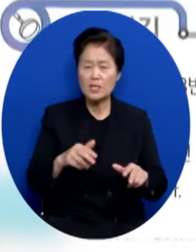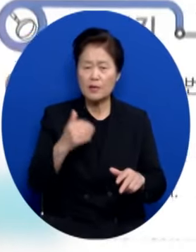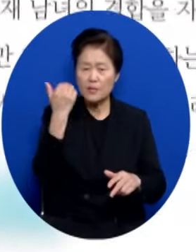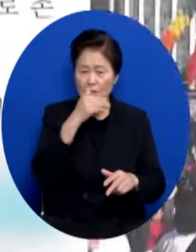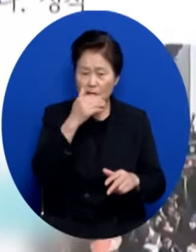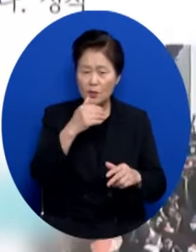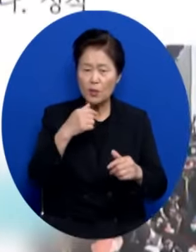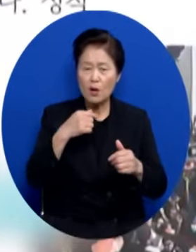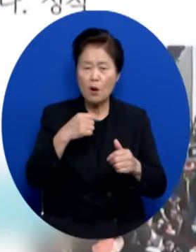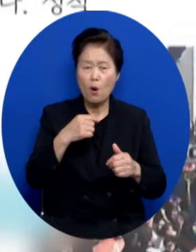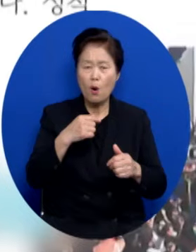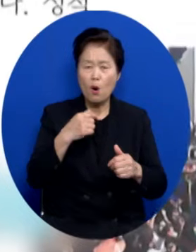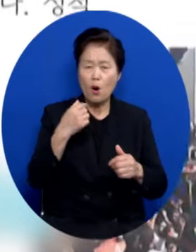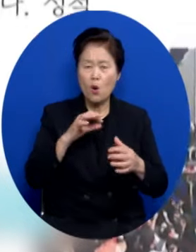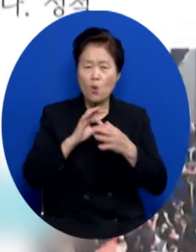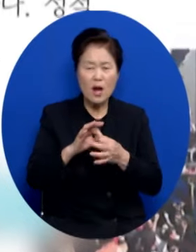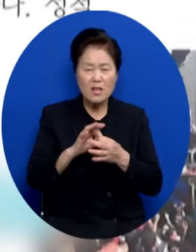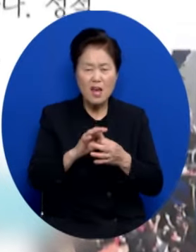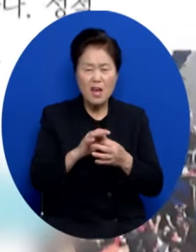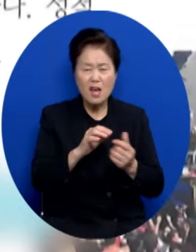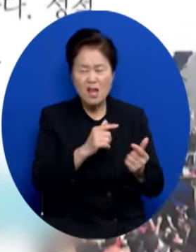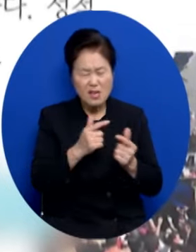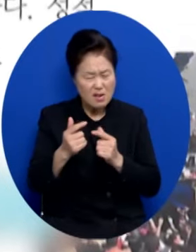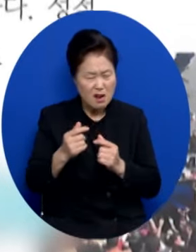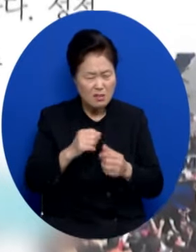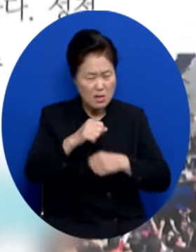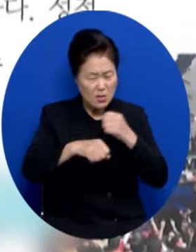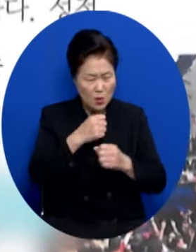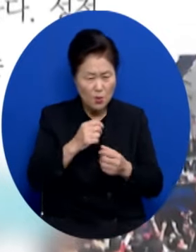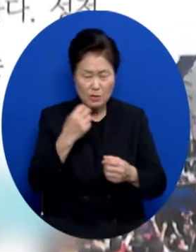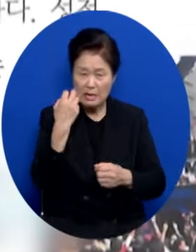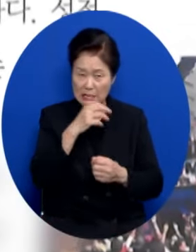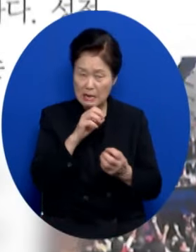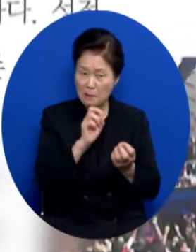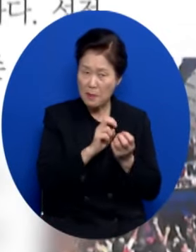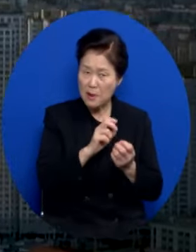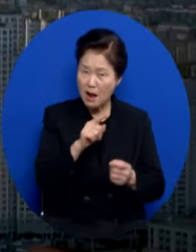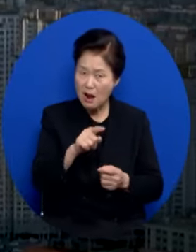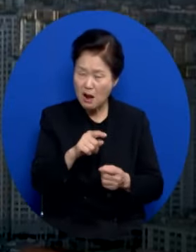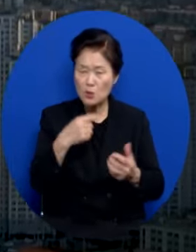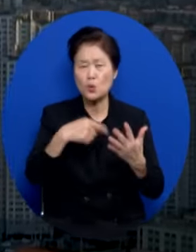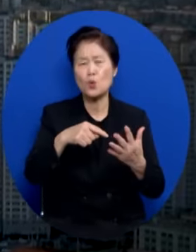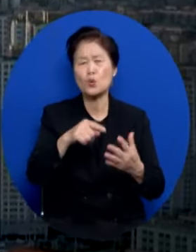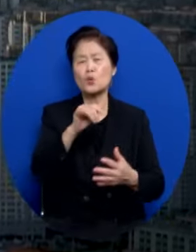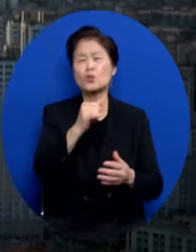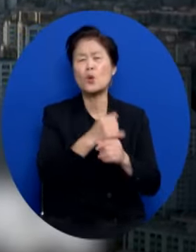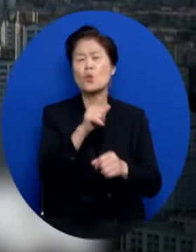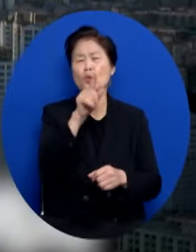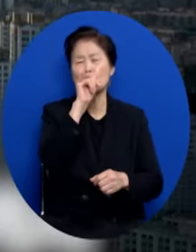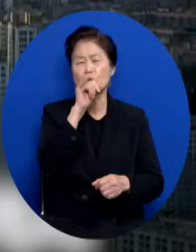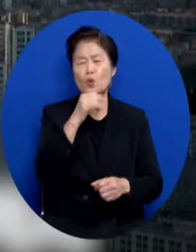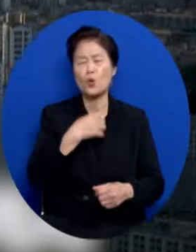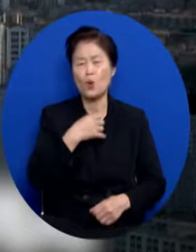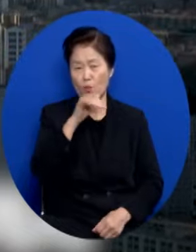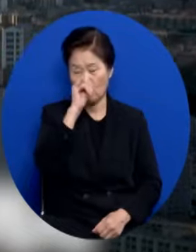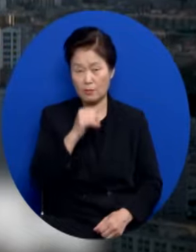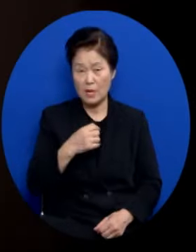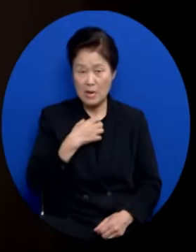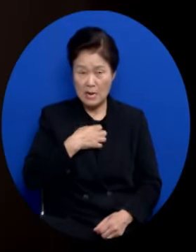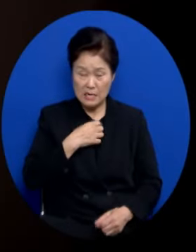할 수 있는 그런 성관계를 잘 할 수 있는 교육이 지금 성교육으로 이루어지고 있거든요. 성정체성 교육 확대에 대한